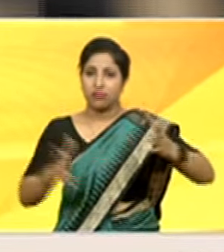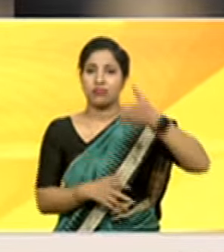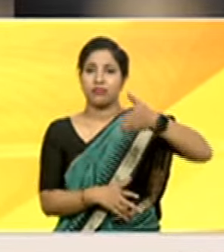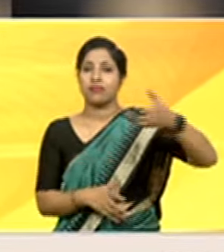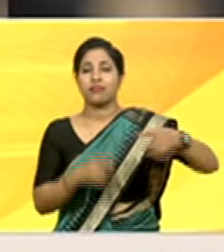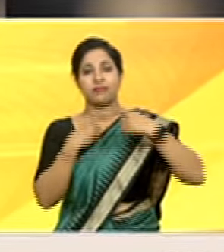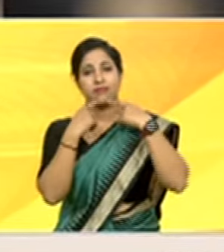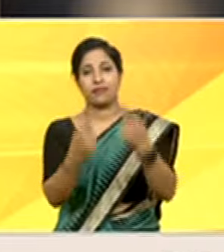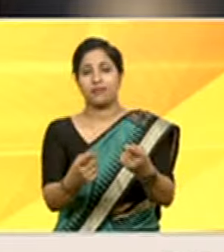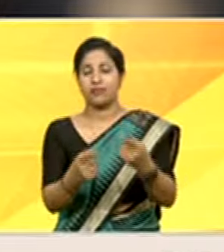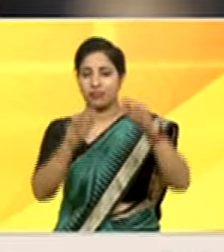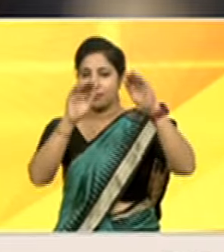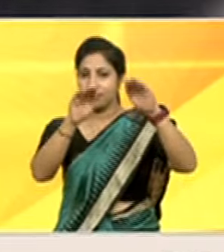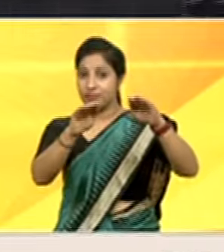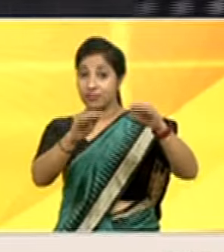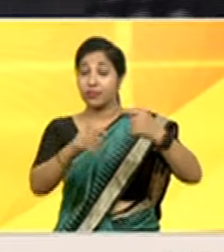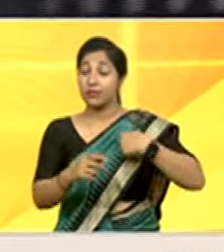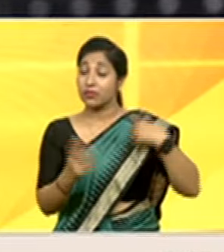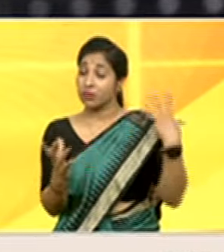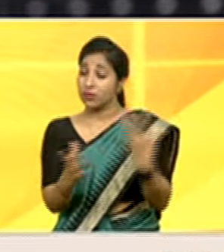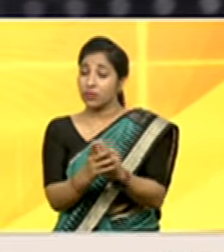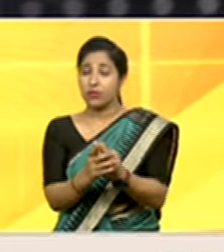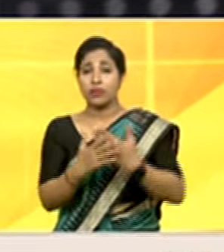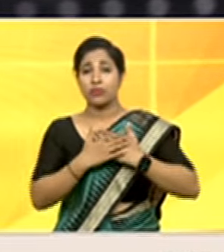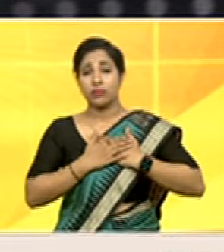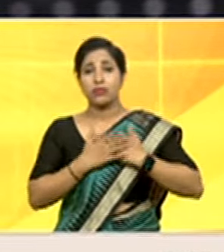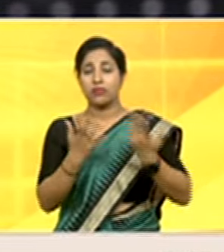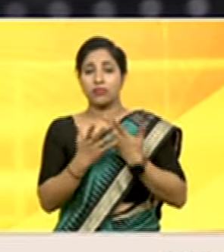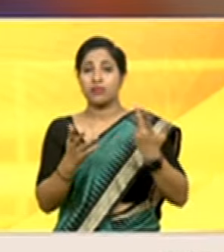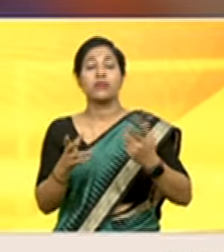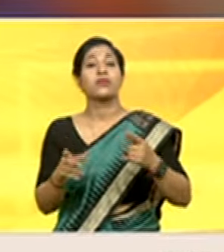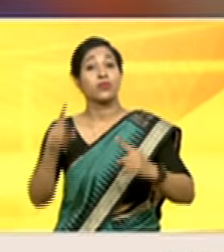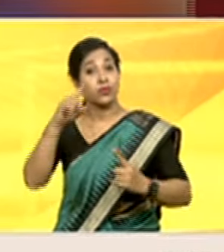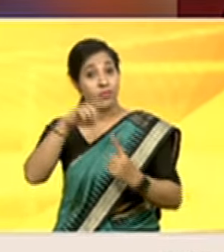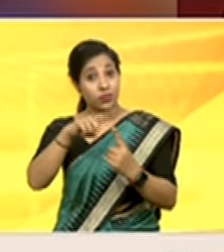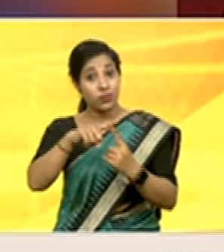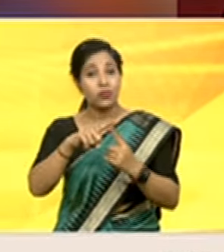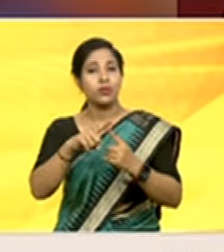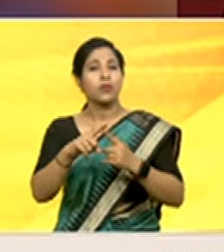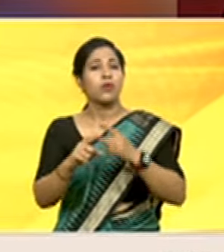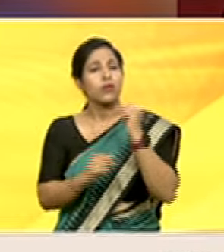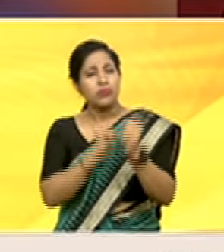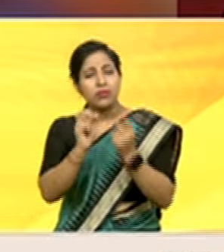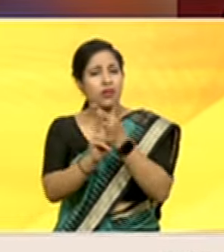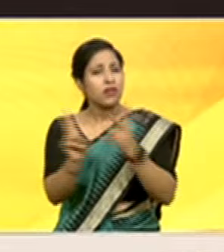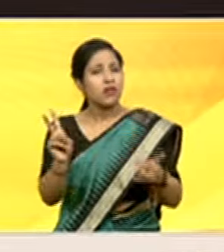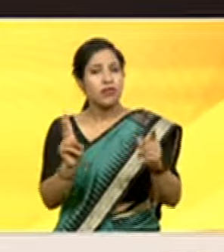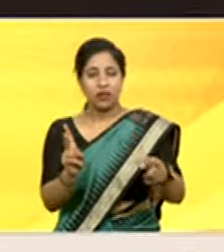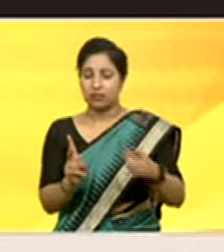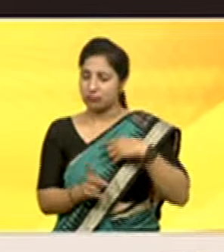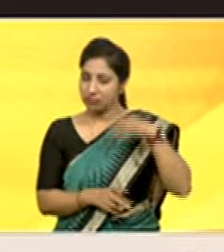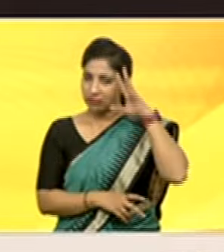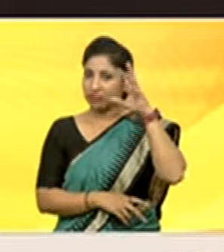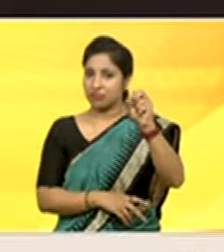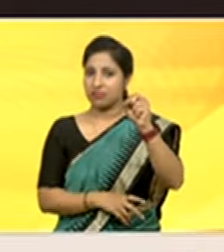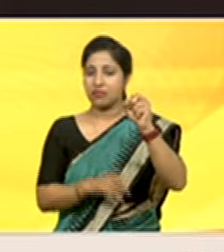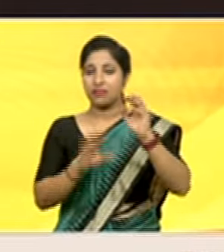हम सब के मन में टोक्यो ओलिम्पिक की यादे अब भी ताजा है